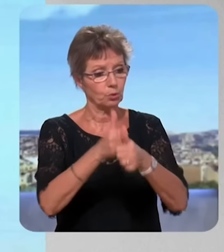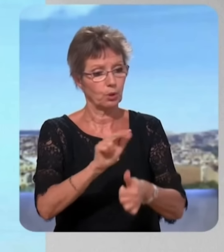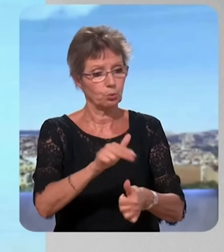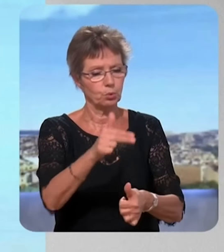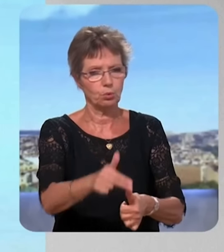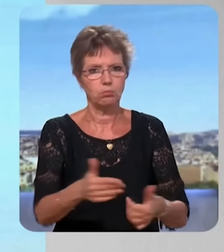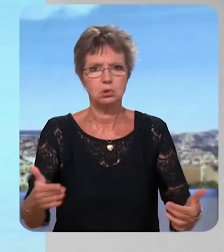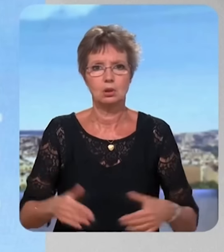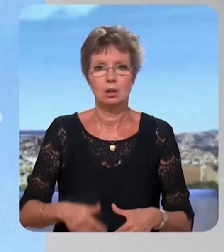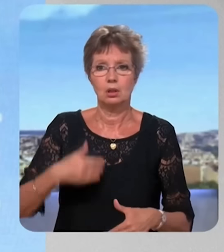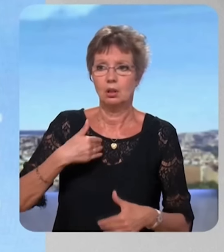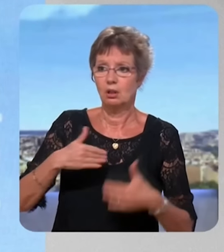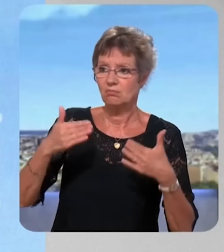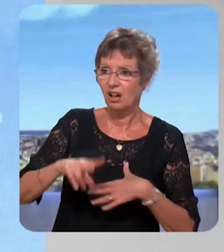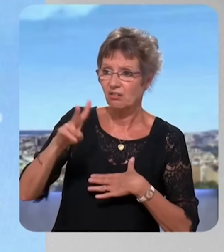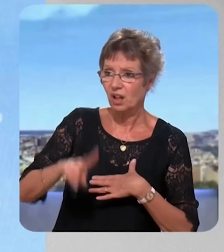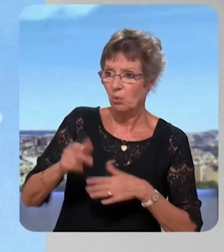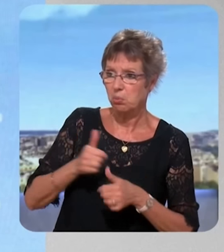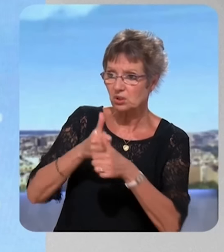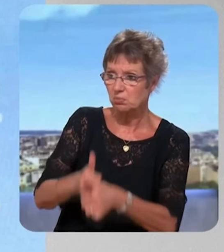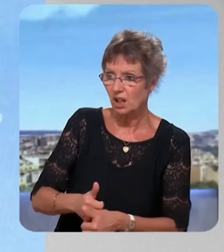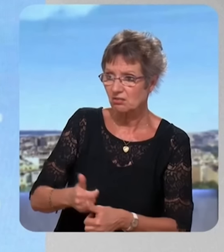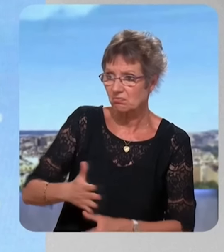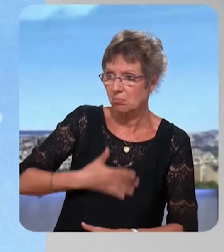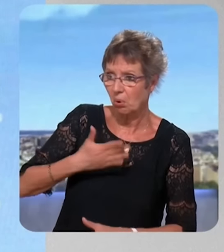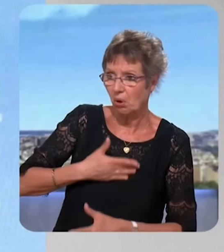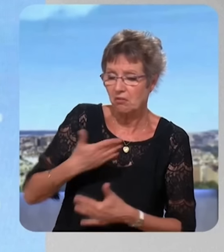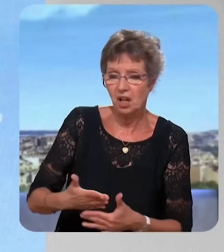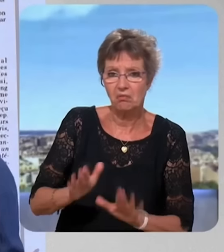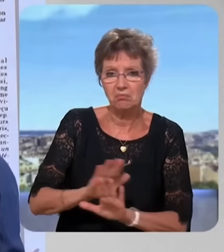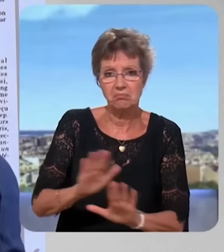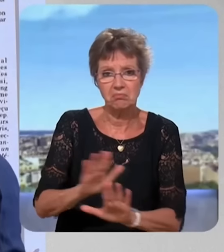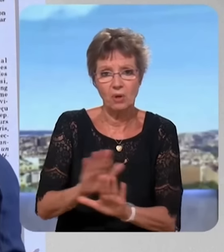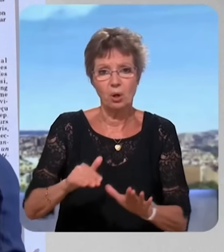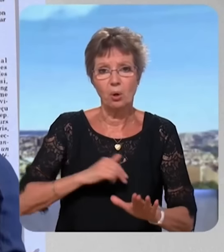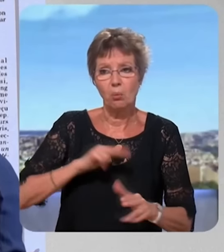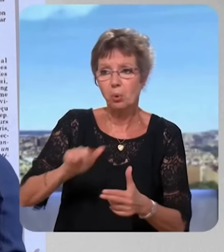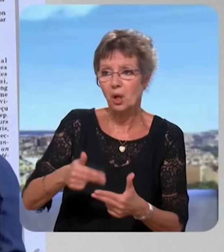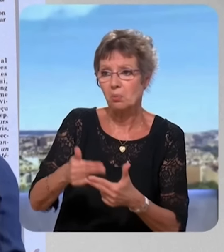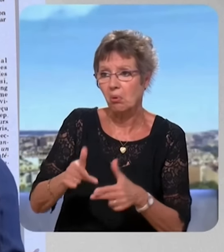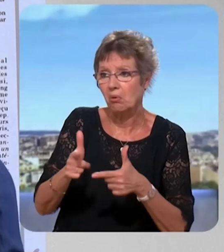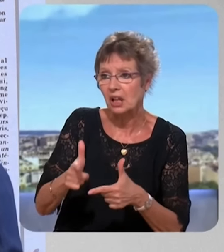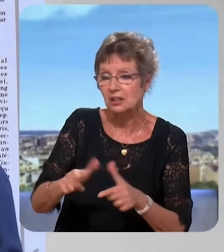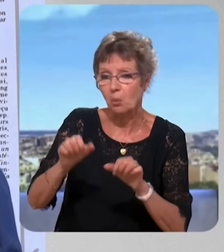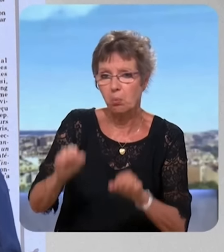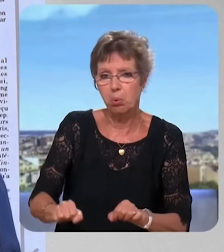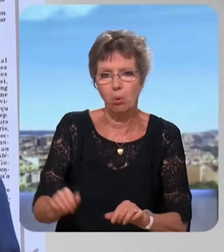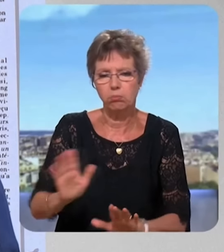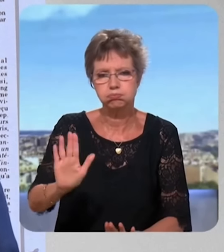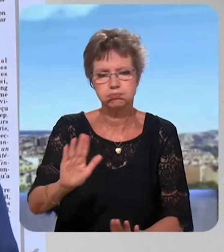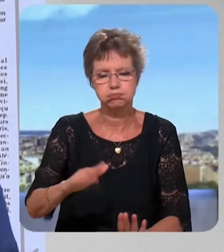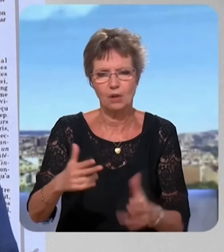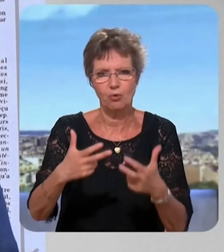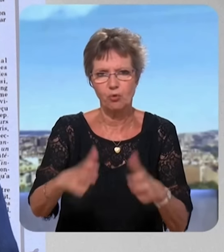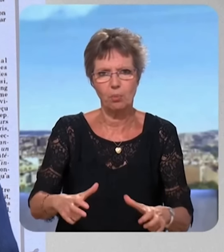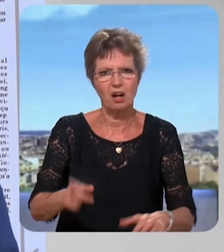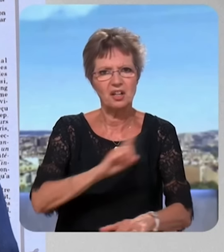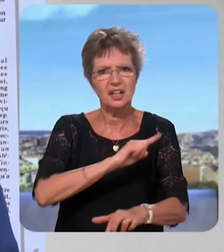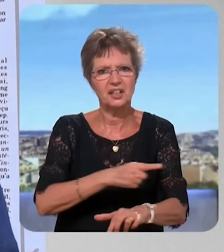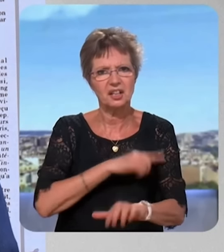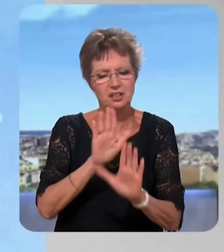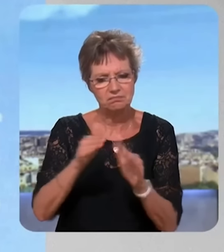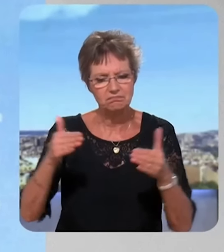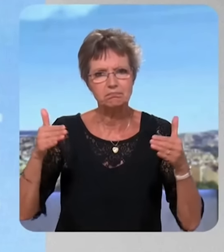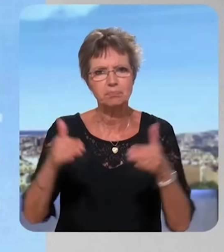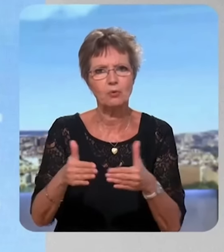? Je ne même pas sûre d'avoir envie de perdre mon temps, si vous voulez, dans ce genre de choses. Je pourrais y répondre, je pourrais moi aussi attaquer, je pourrais moi aussi salir. Mais toute mon énergie aujourd'hui, je veux qu'elle